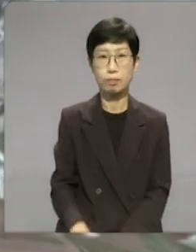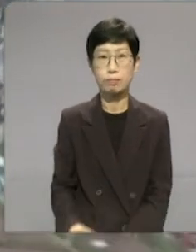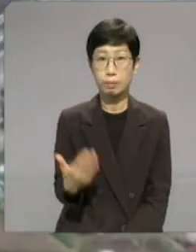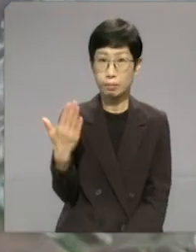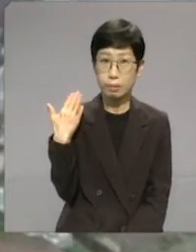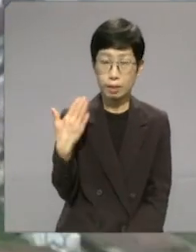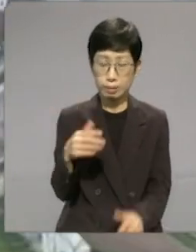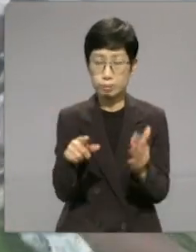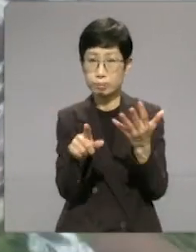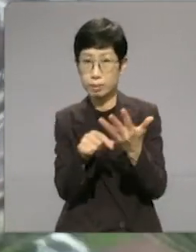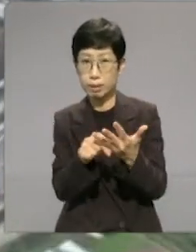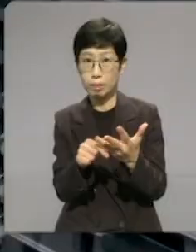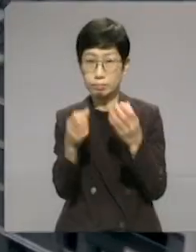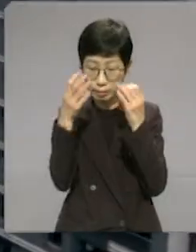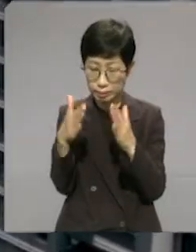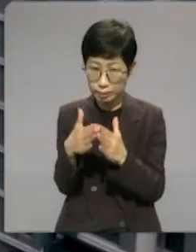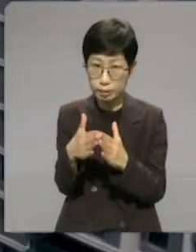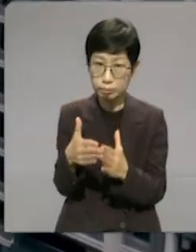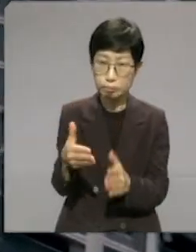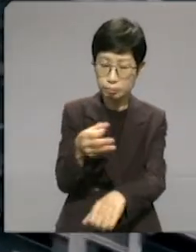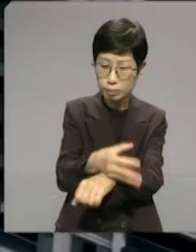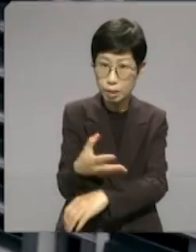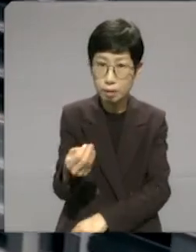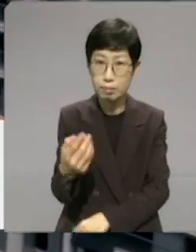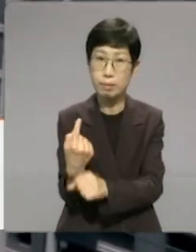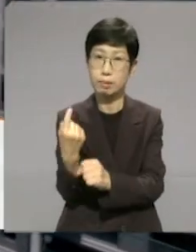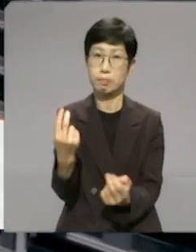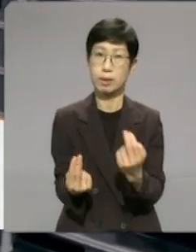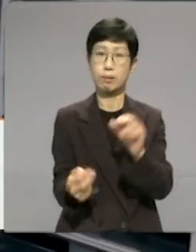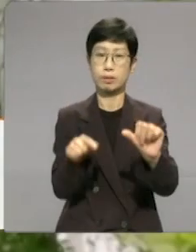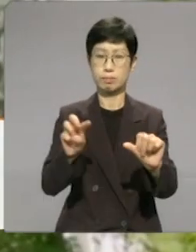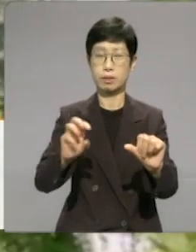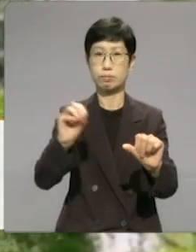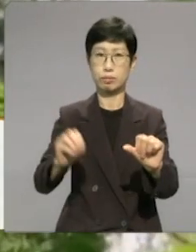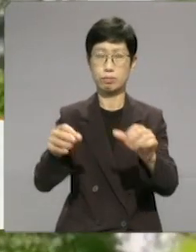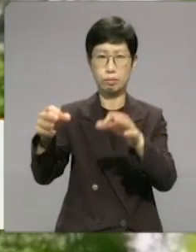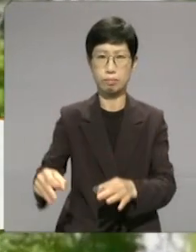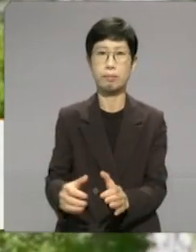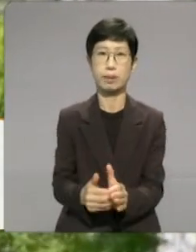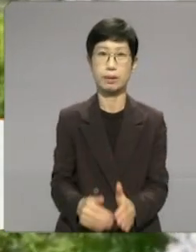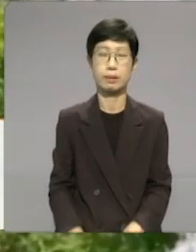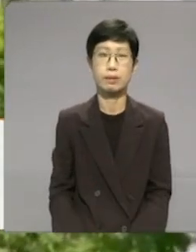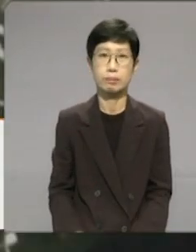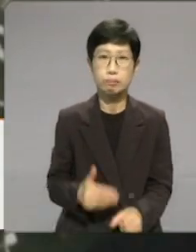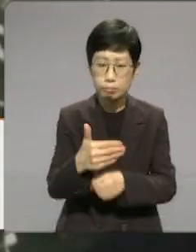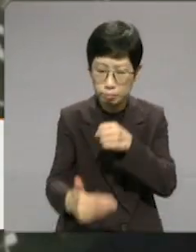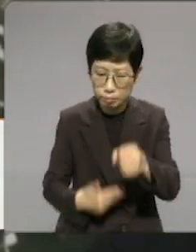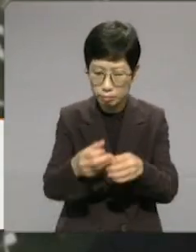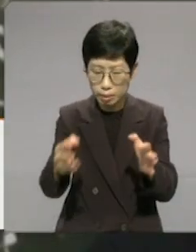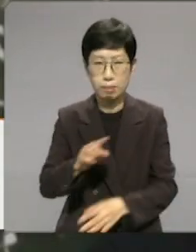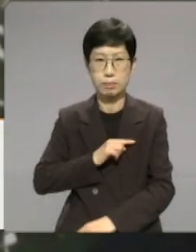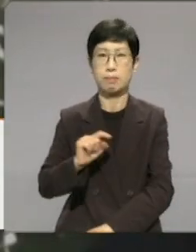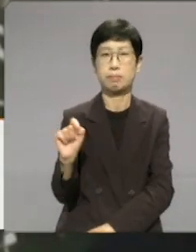지난달 중국의 신규 주택 가격은 지난해 같은 기간에 비해 5.3% 하락했습니다. 9년 만에 가장